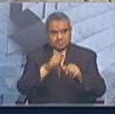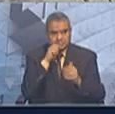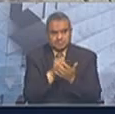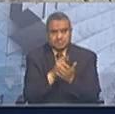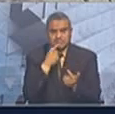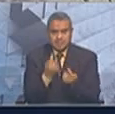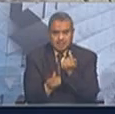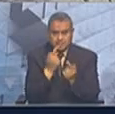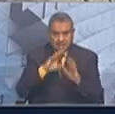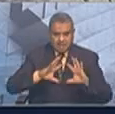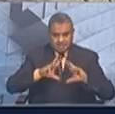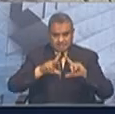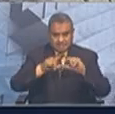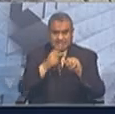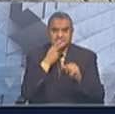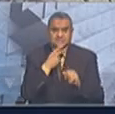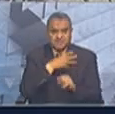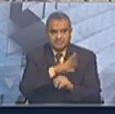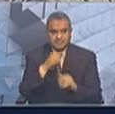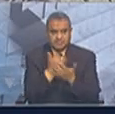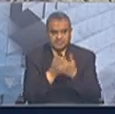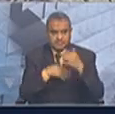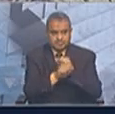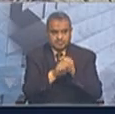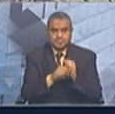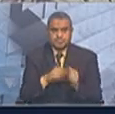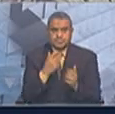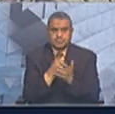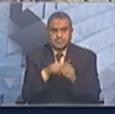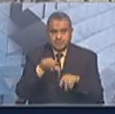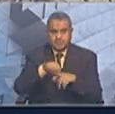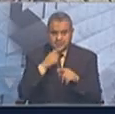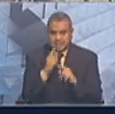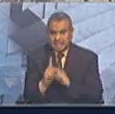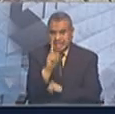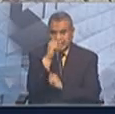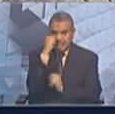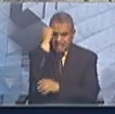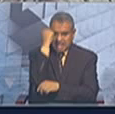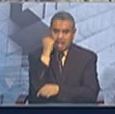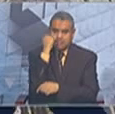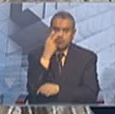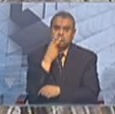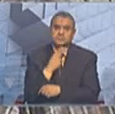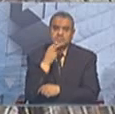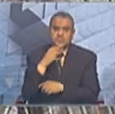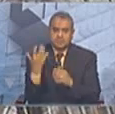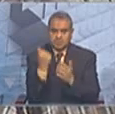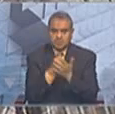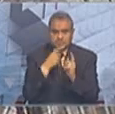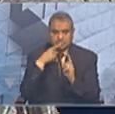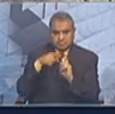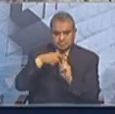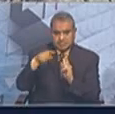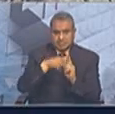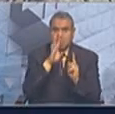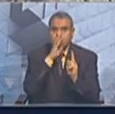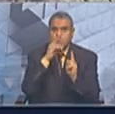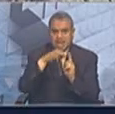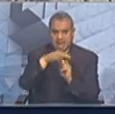الحديث فيه جميع المميزات، بيديني عود يعني نبات قوي جداً، بتحمل الأمراض، بتحمل